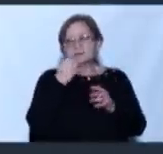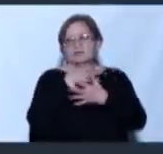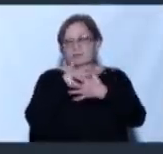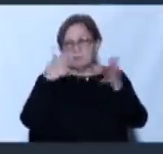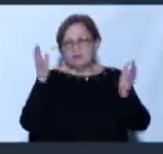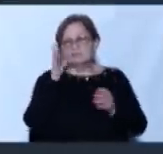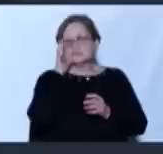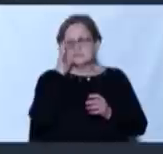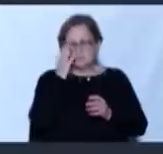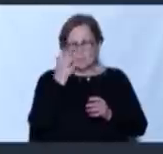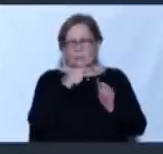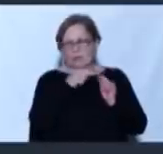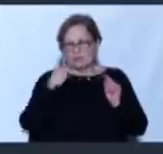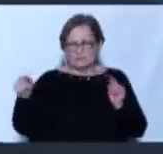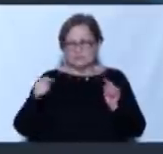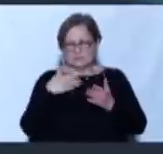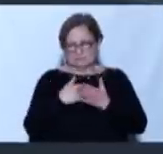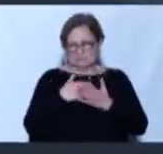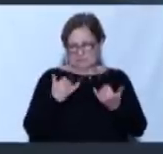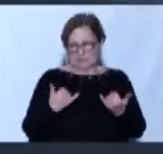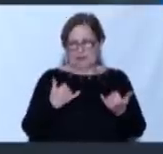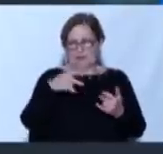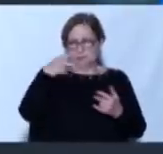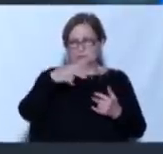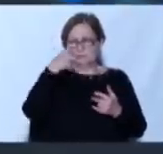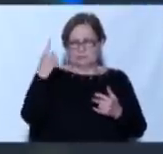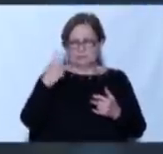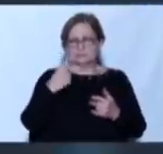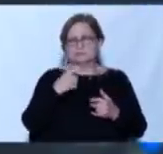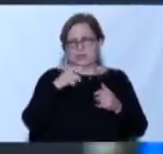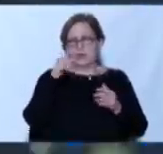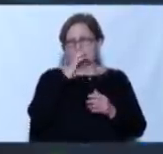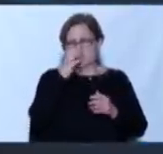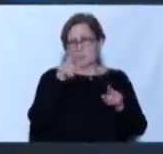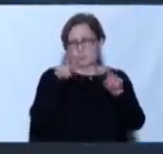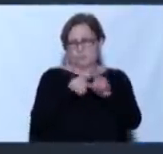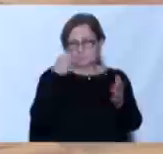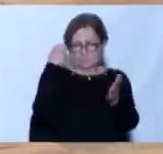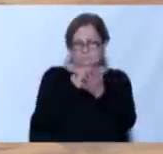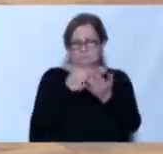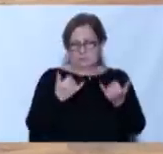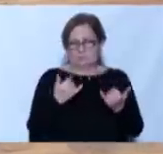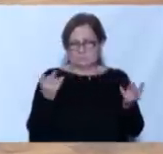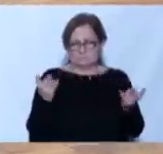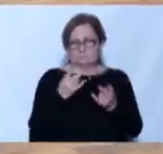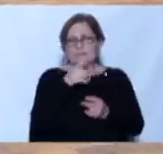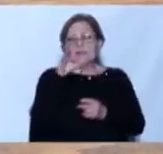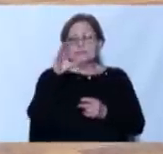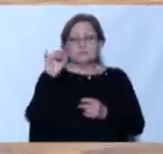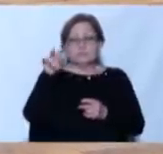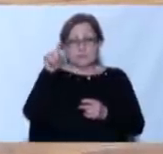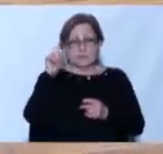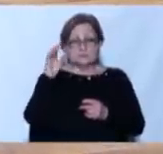გავა აგერამის ჩვენ დრომდე მოვა, როდესაც ეს რაღაც ფორმალურ ხასიათს მიიღებს. აი ეს დაიწყო სწორედ სულხან-საბა